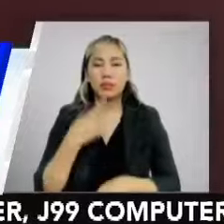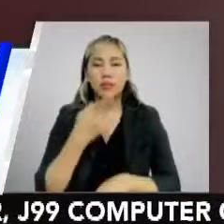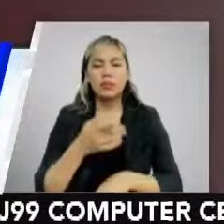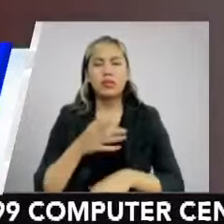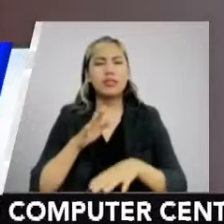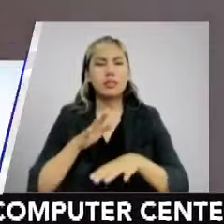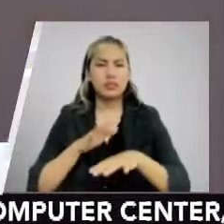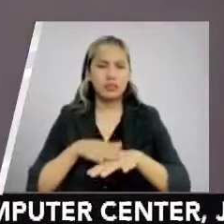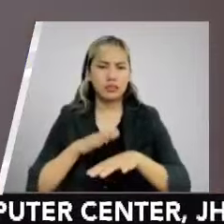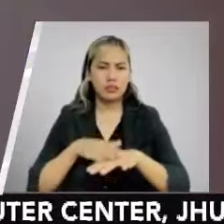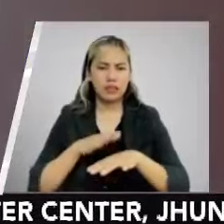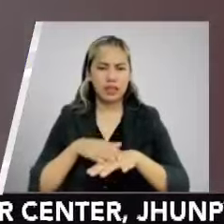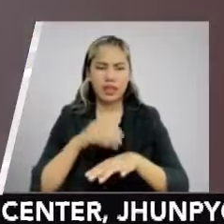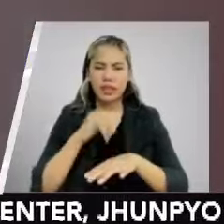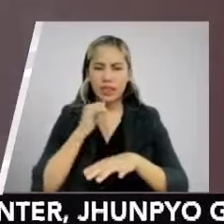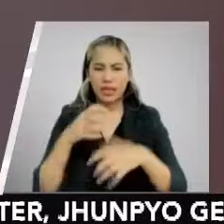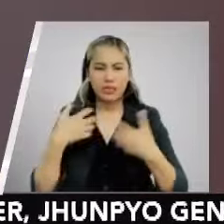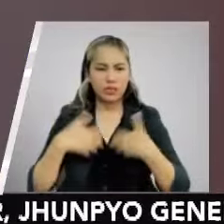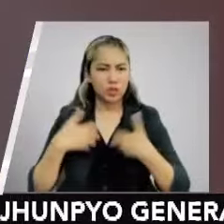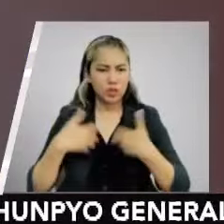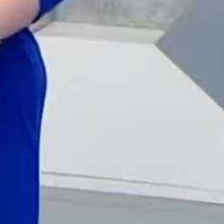kapag masama ang panahon.